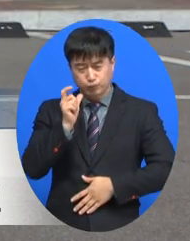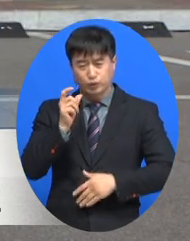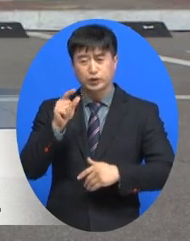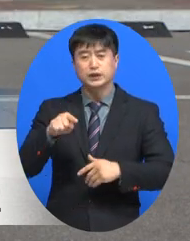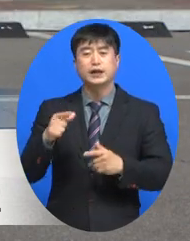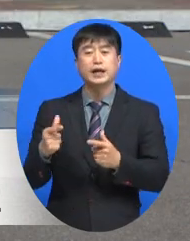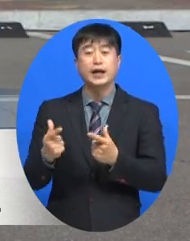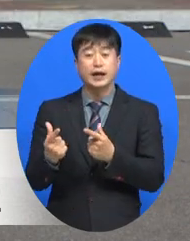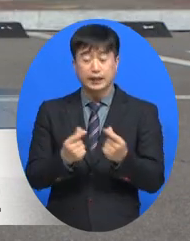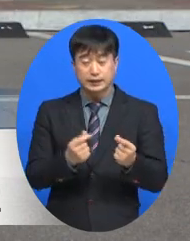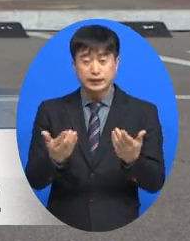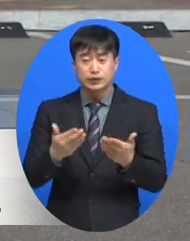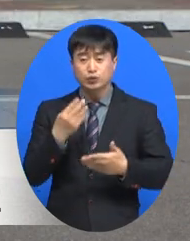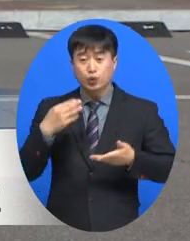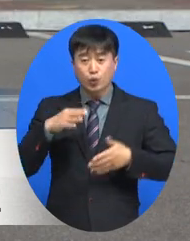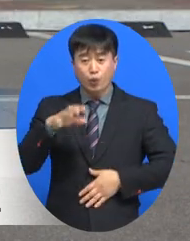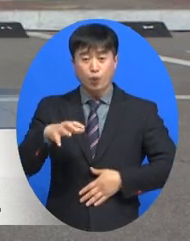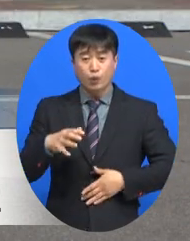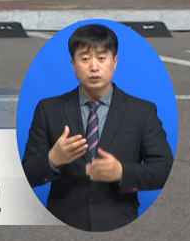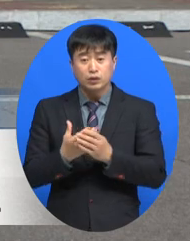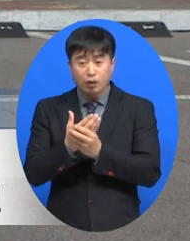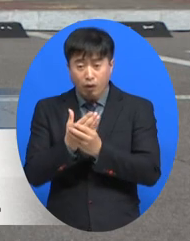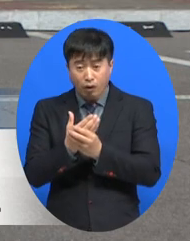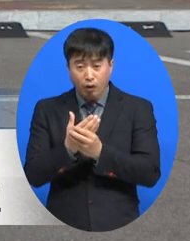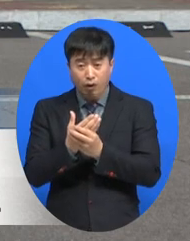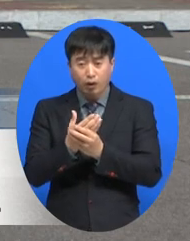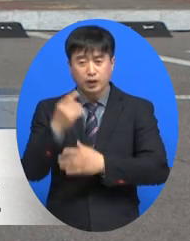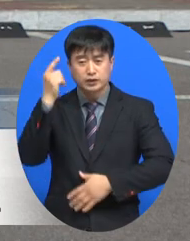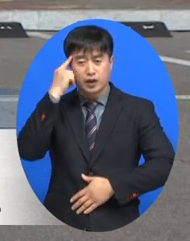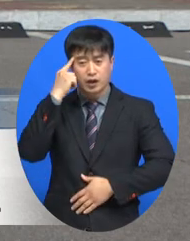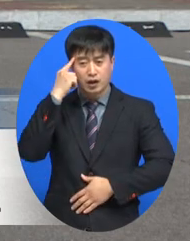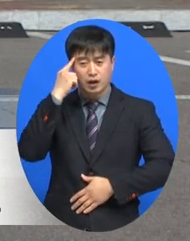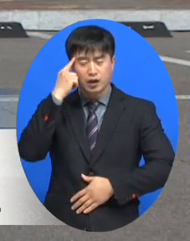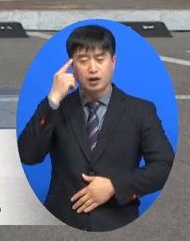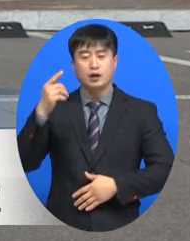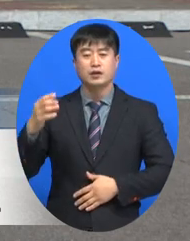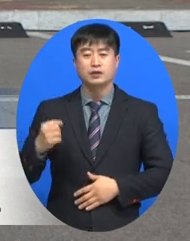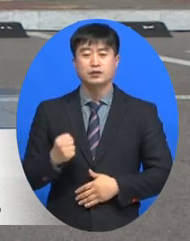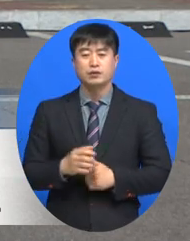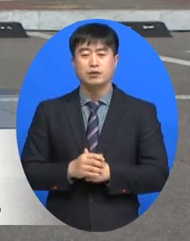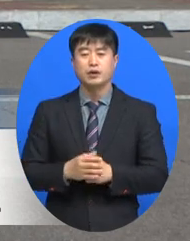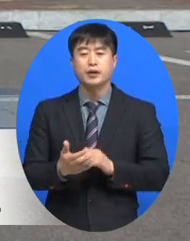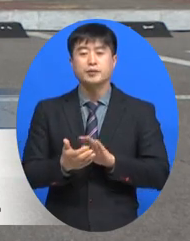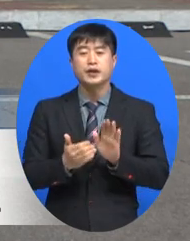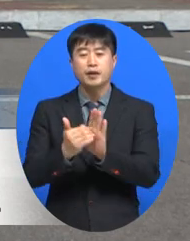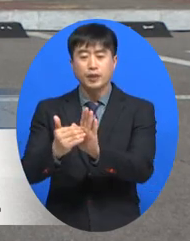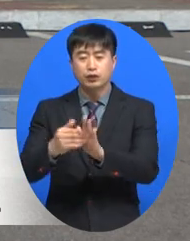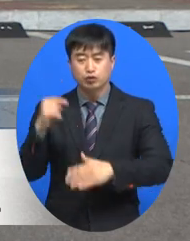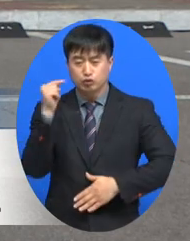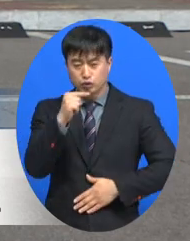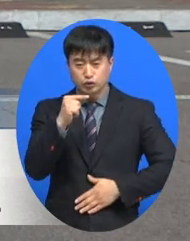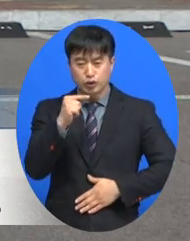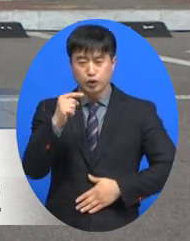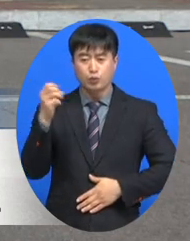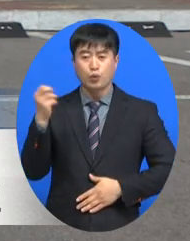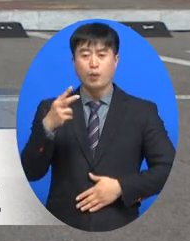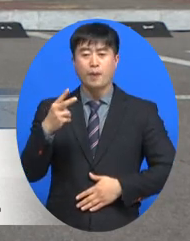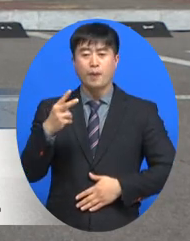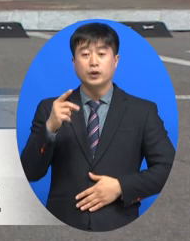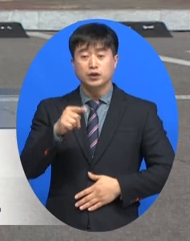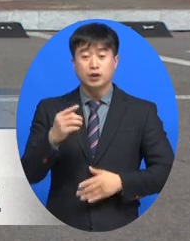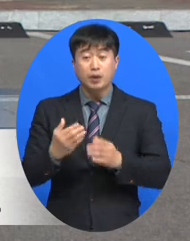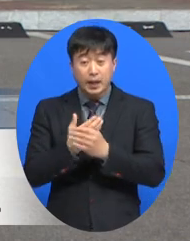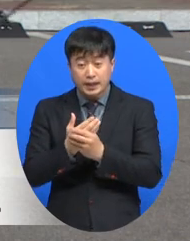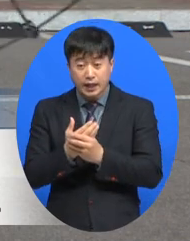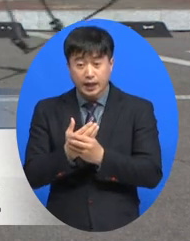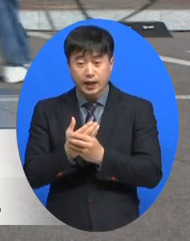부족했습니다. 이런 일들이 우리 경기도에서 생길 수 있다고 생각을 하면서 예방을 철저하는 것은 물론 만에